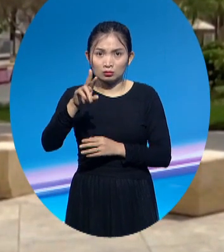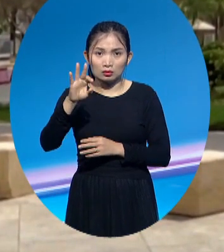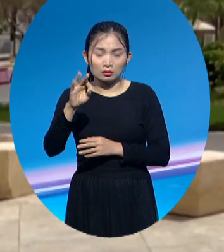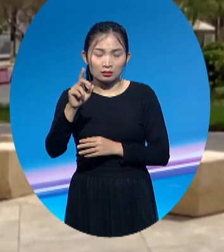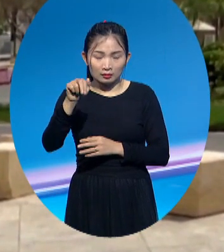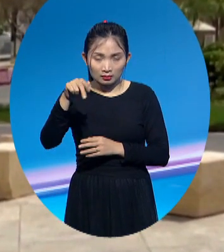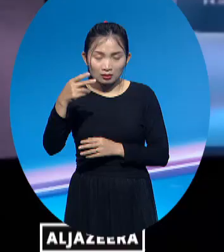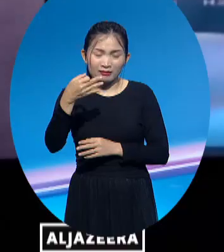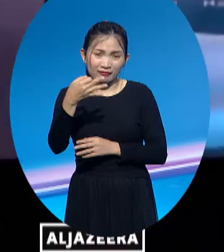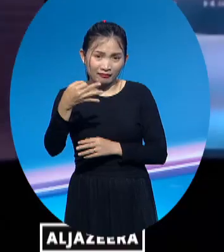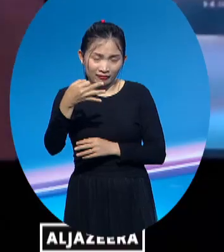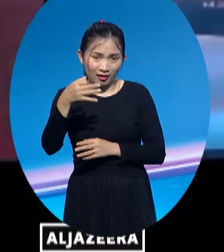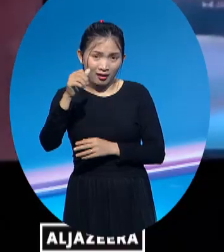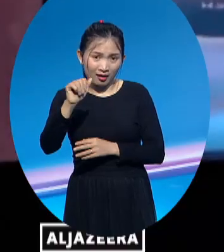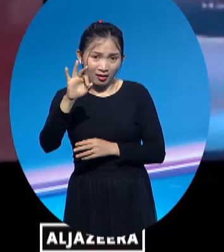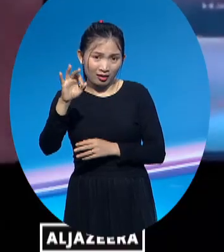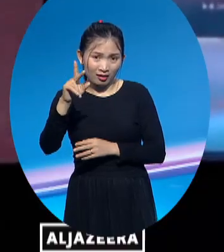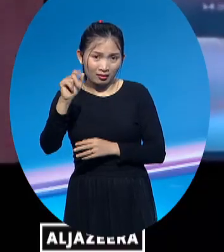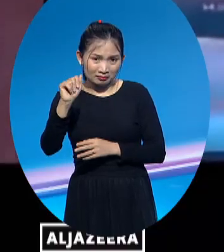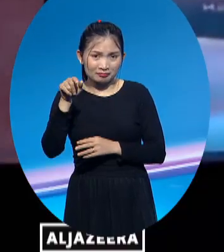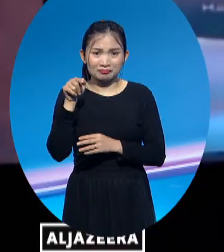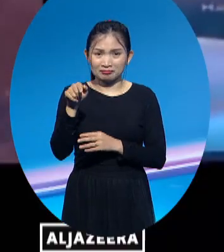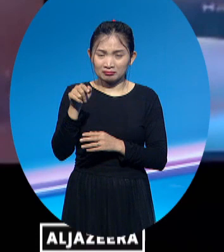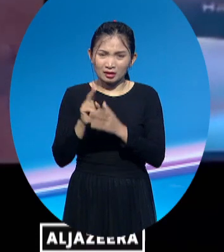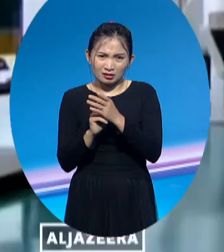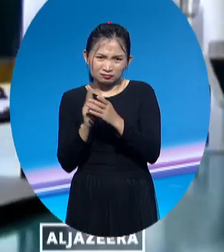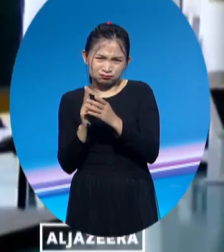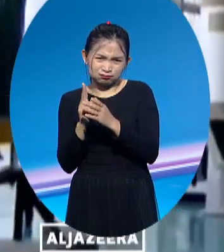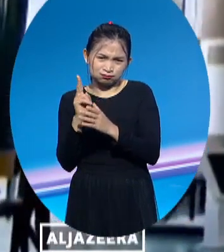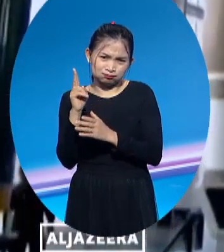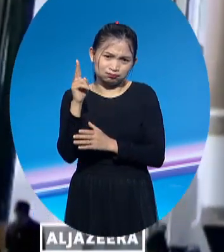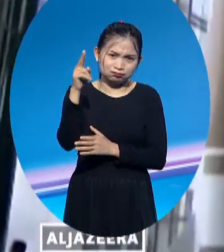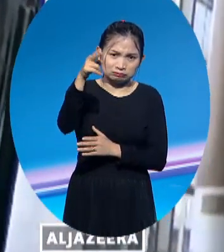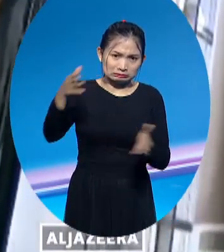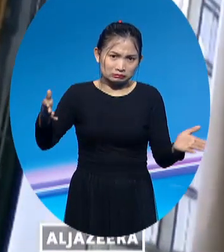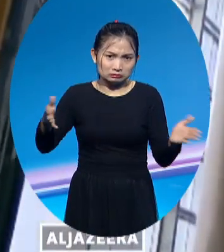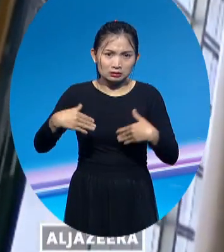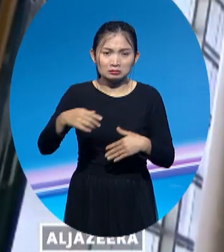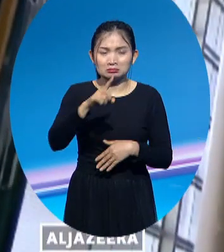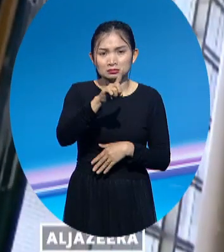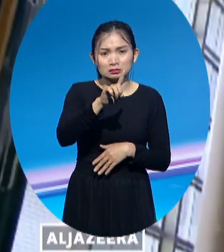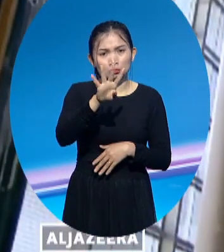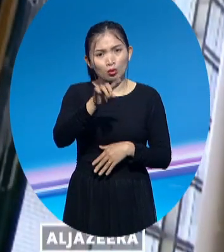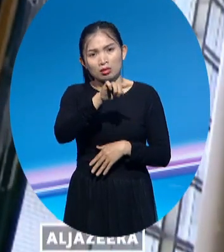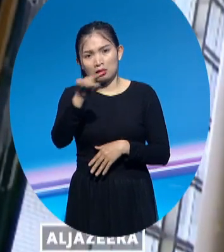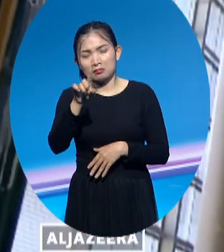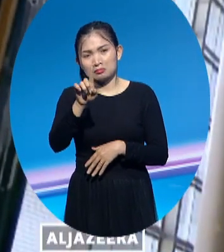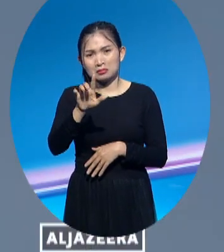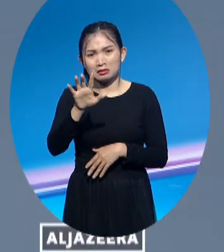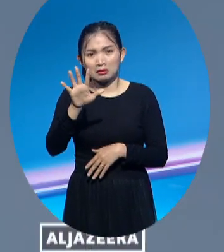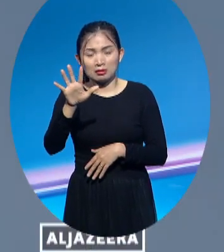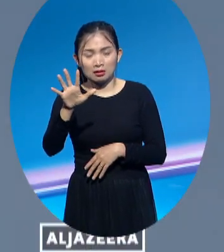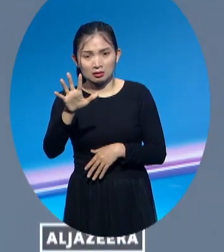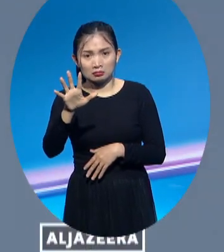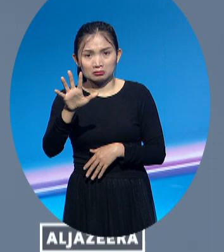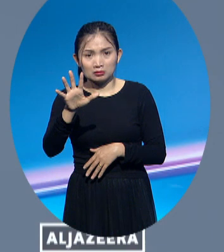tướng Niporoshan cho biết, viên đạn có thể di chuyển với tốc độ Mach 14 đến 15 với động cơ đẩy bằng nhiên liệu rắn với vòi phun